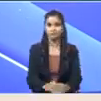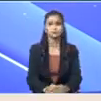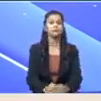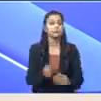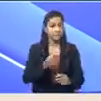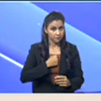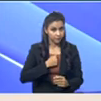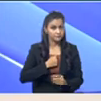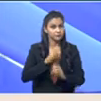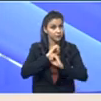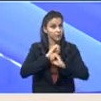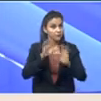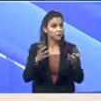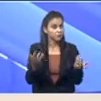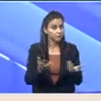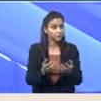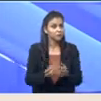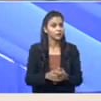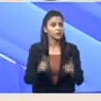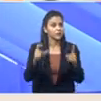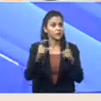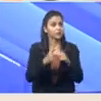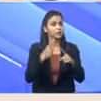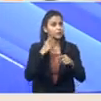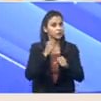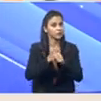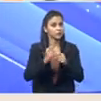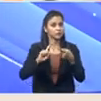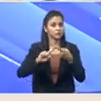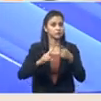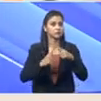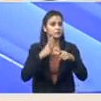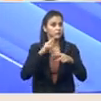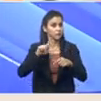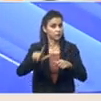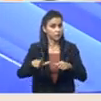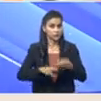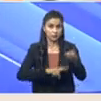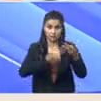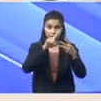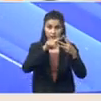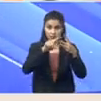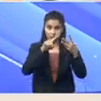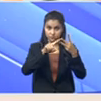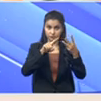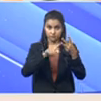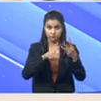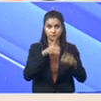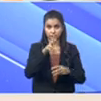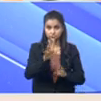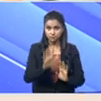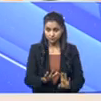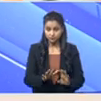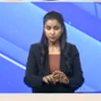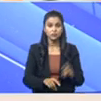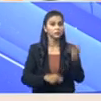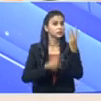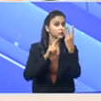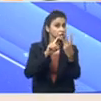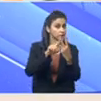मैं आपको डिजिटल सुरक्षा के 3 चरण बताता हूं। ये 3 चरण